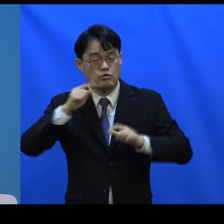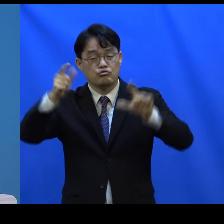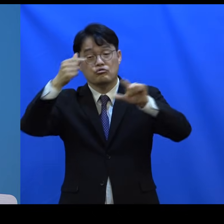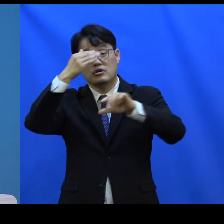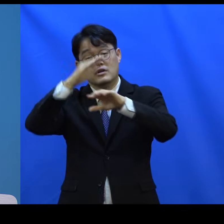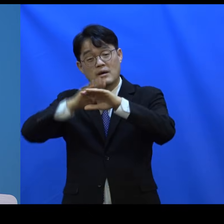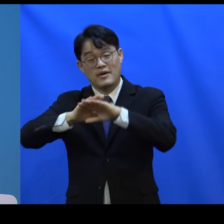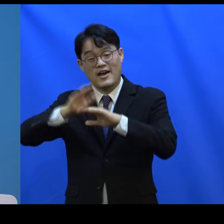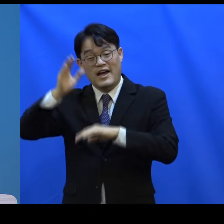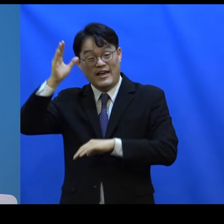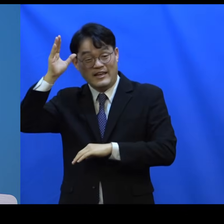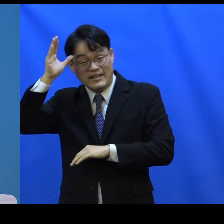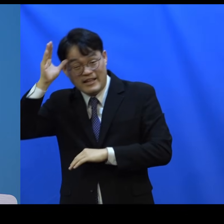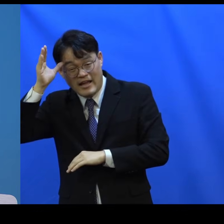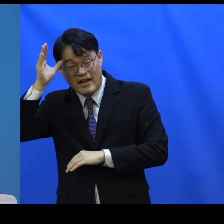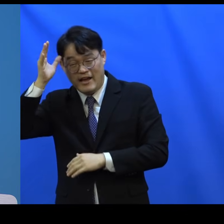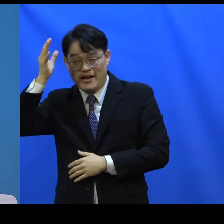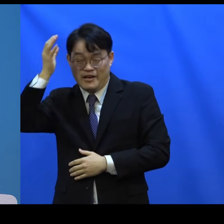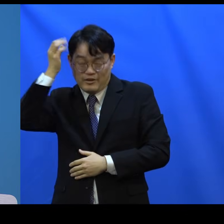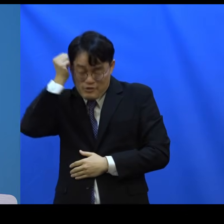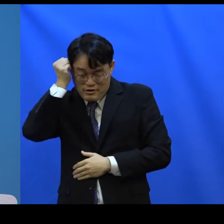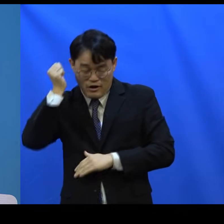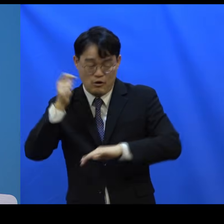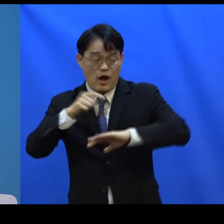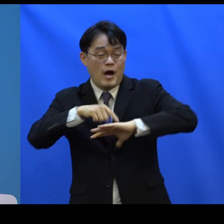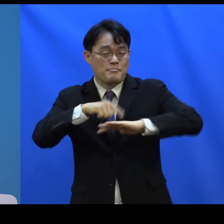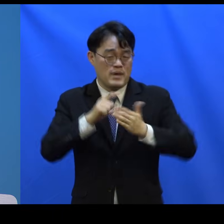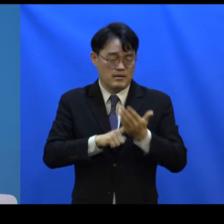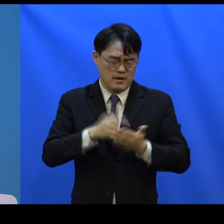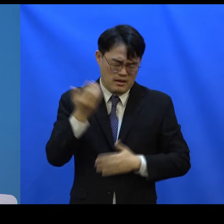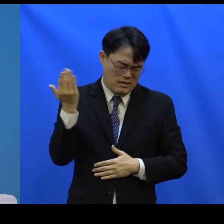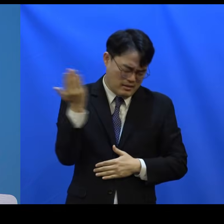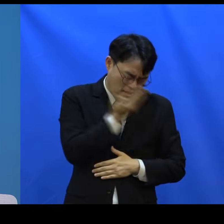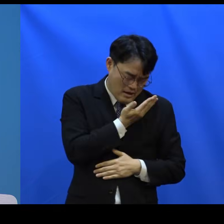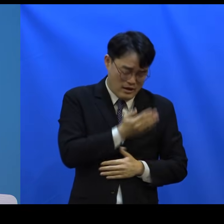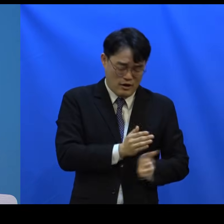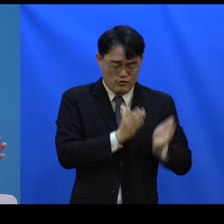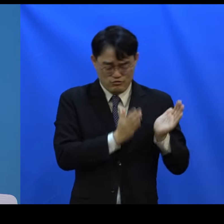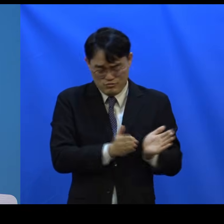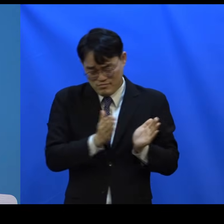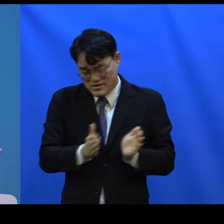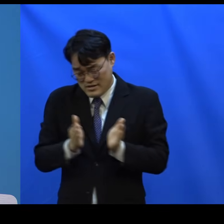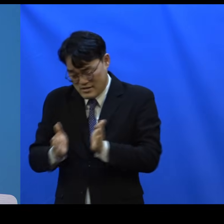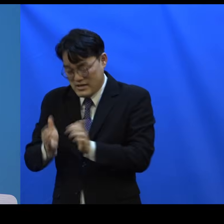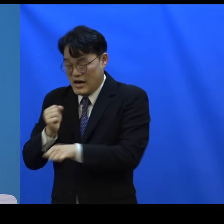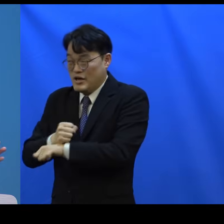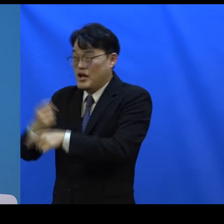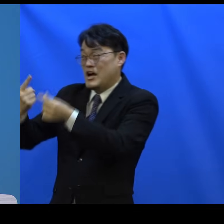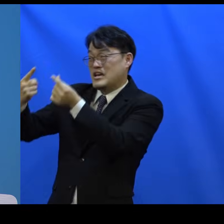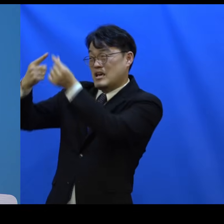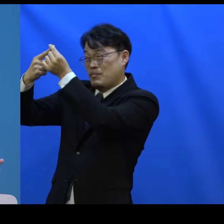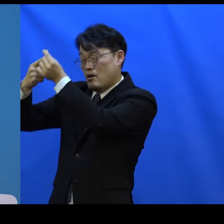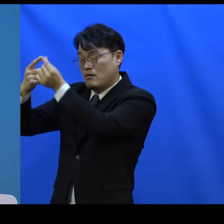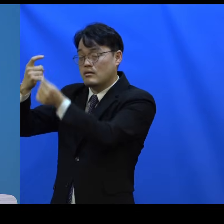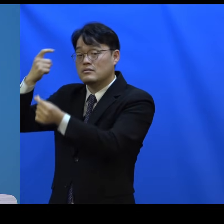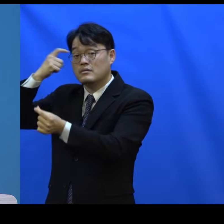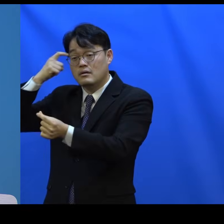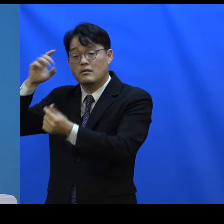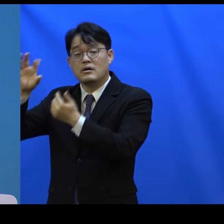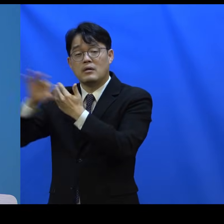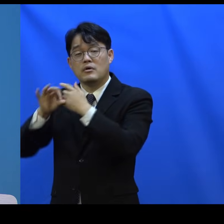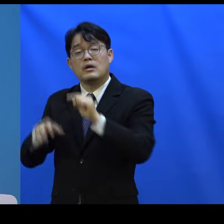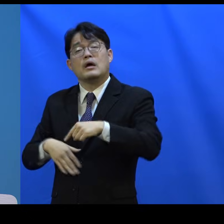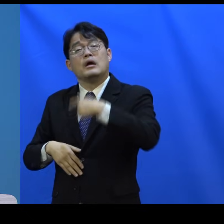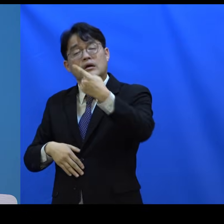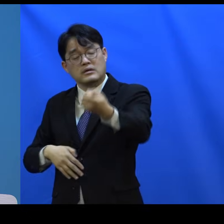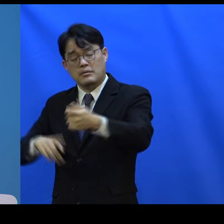우리가 고백하고 올려드리는 이 행동 자체가 우리의 삶의 모든 것을 다 막아주는 어마어마한 축복이 이